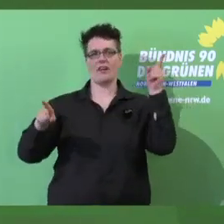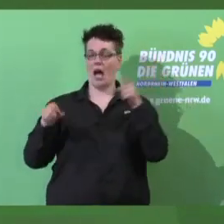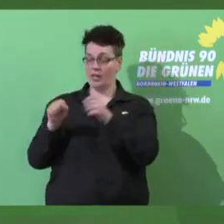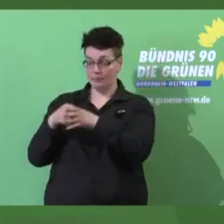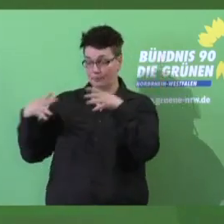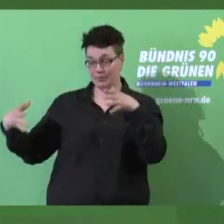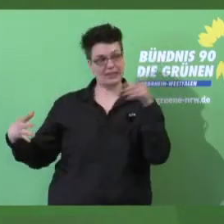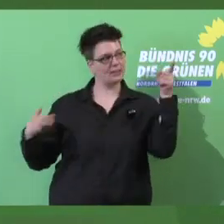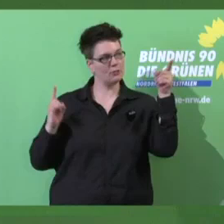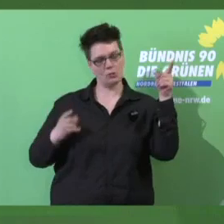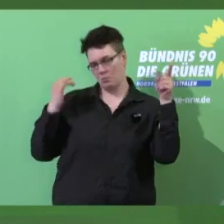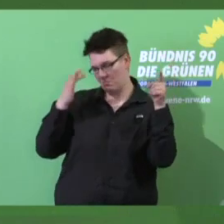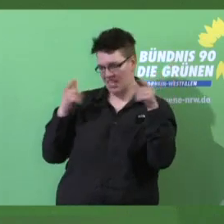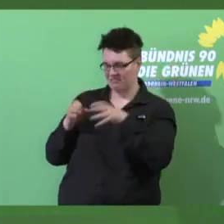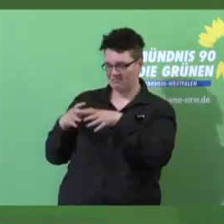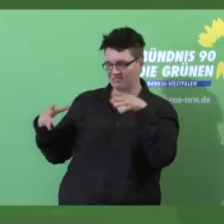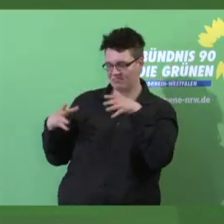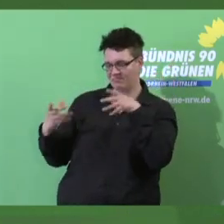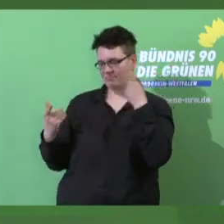seiner